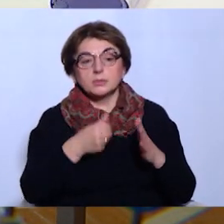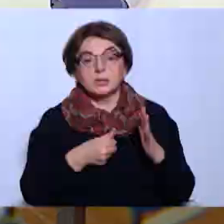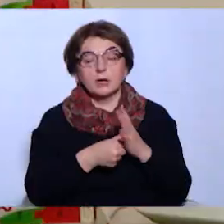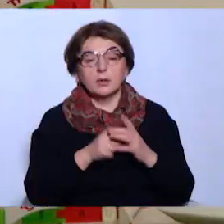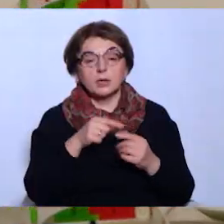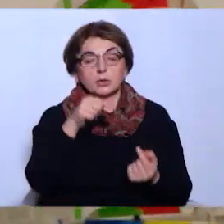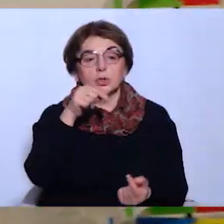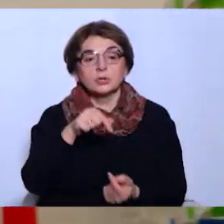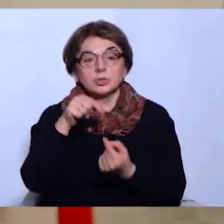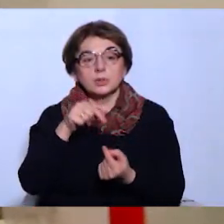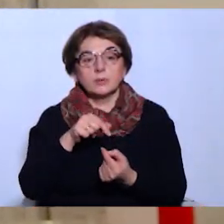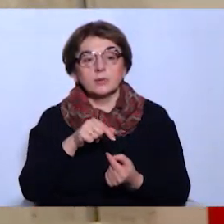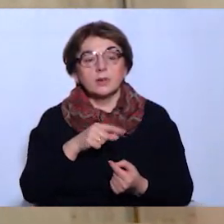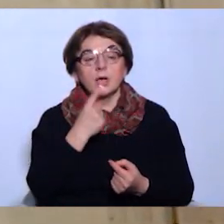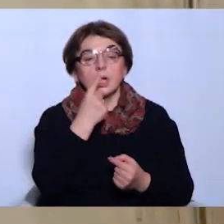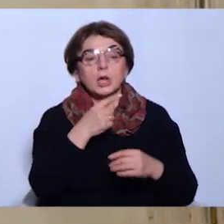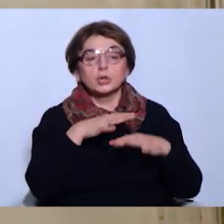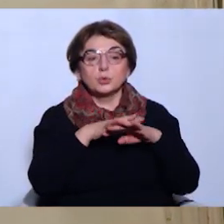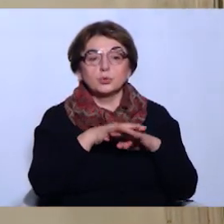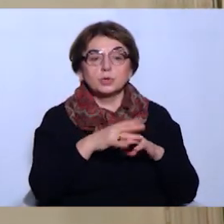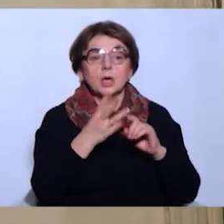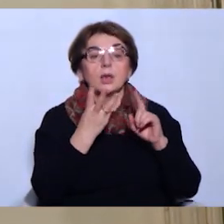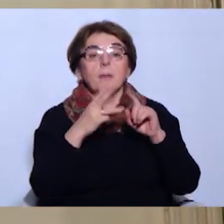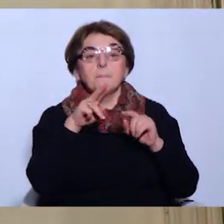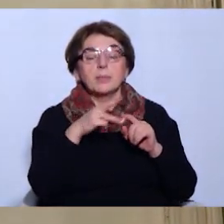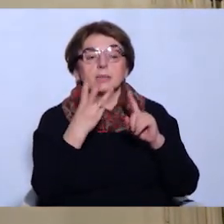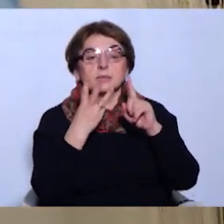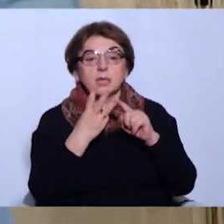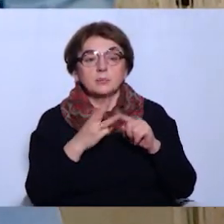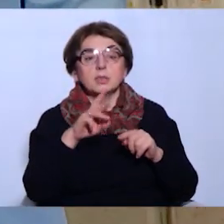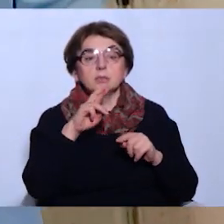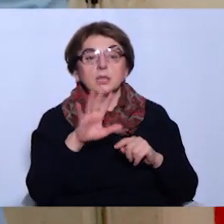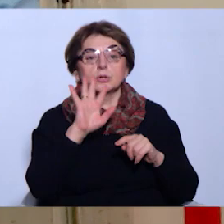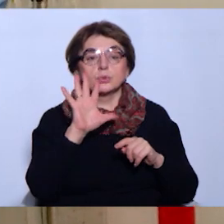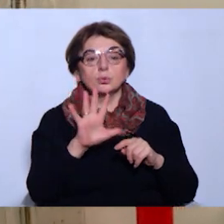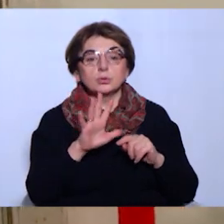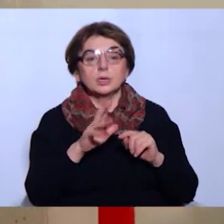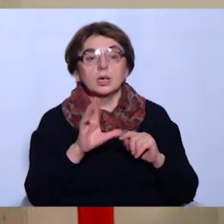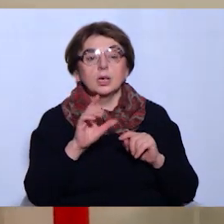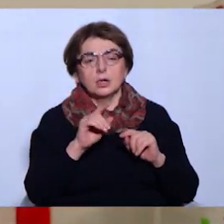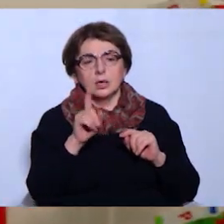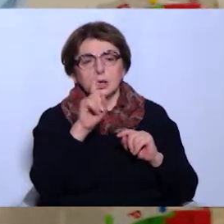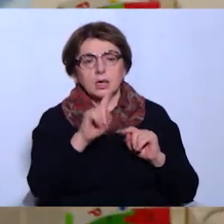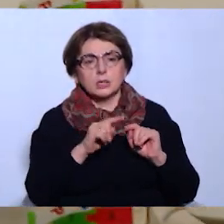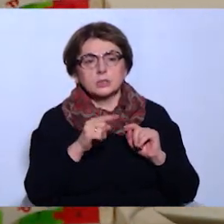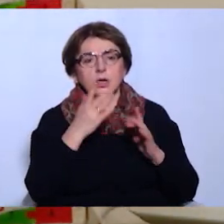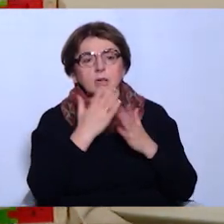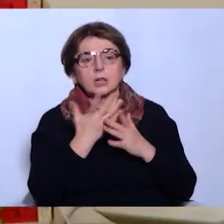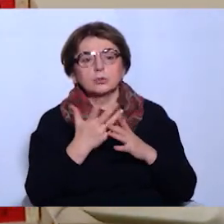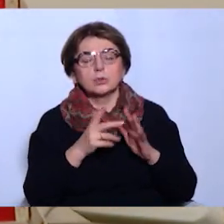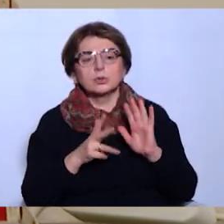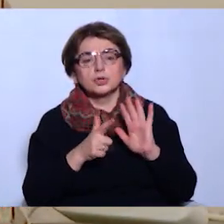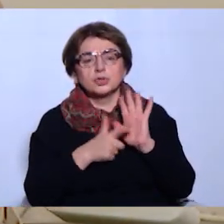S ორბიტალს 1 უჯრა, P ორბიტალს 3 უჯრა, D-ს 5, ხოლო F ორბიტალს 7 უჯრა. მოდით დავიწყოთ